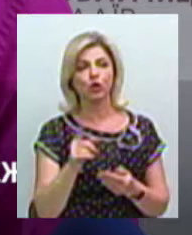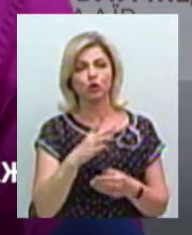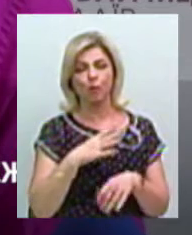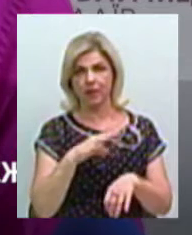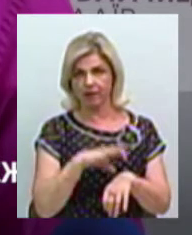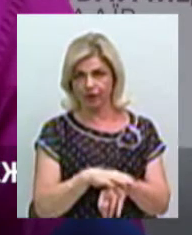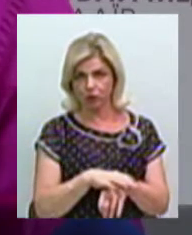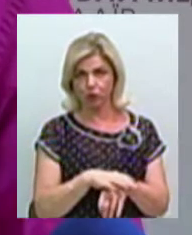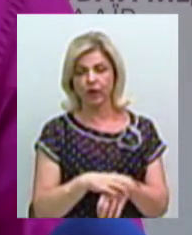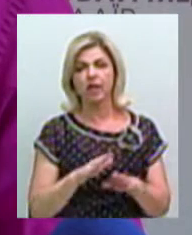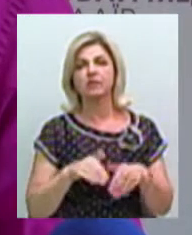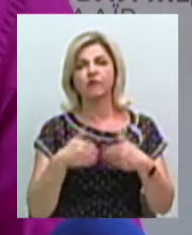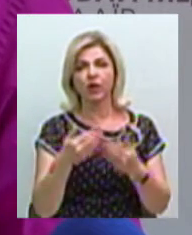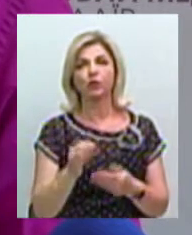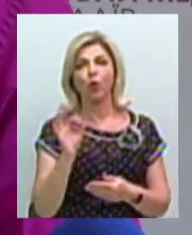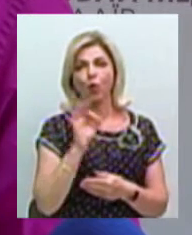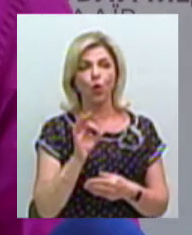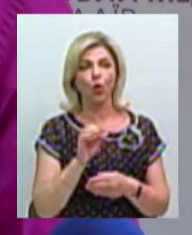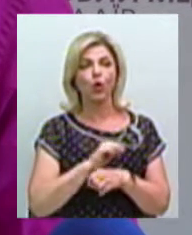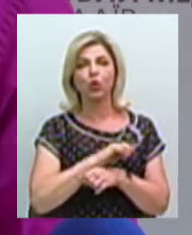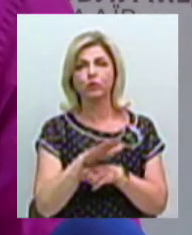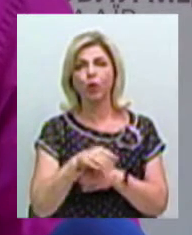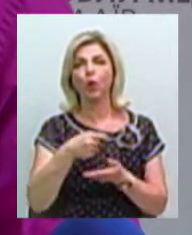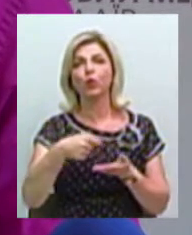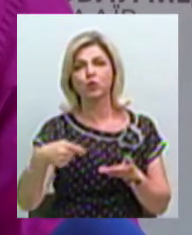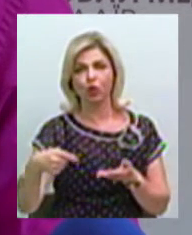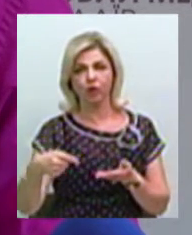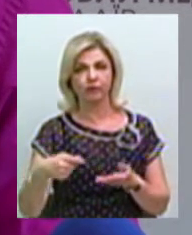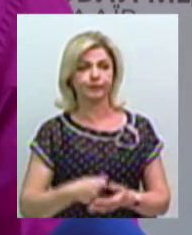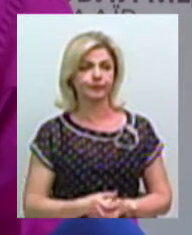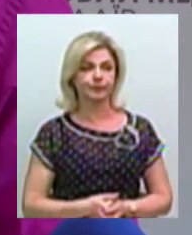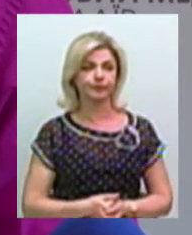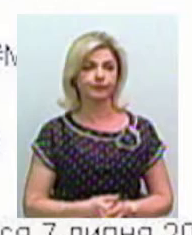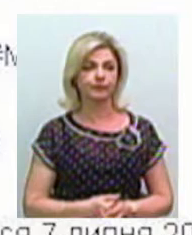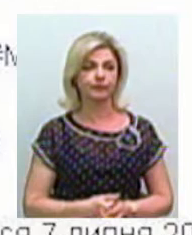зафіксовано. Зверталося про розповсюдження ручок і